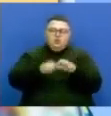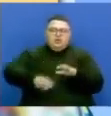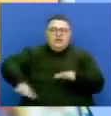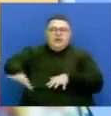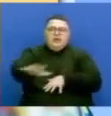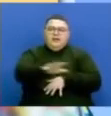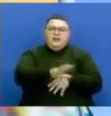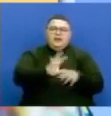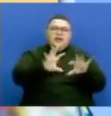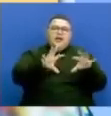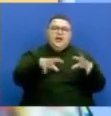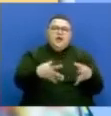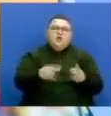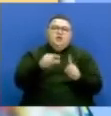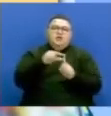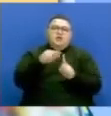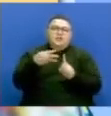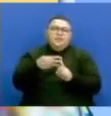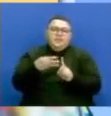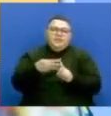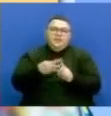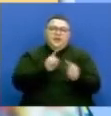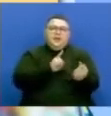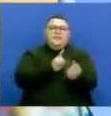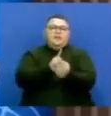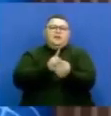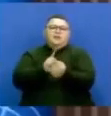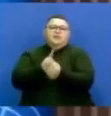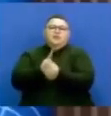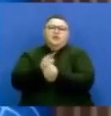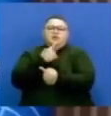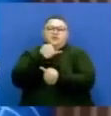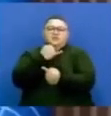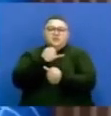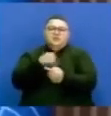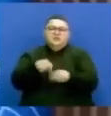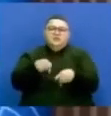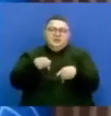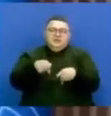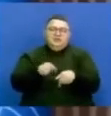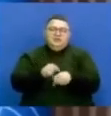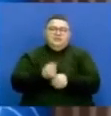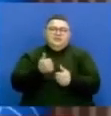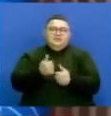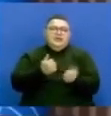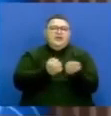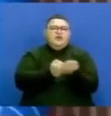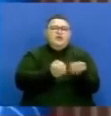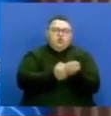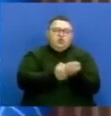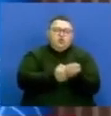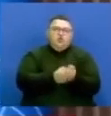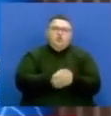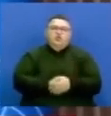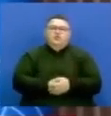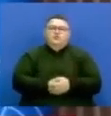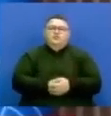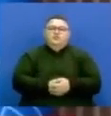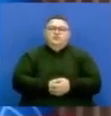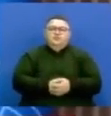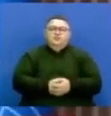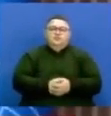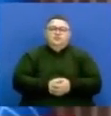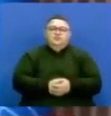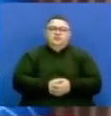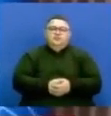anggota PBB. Di pertemuan-pertemuan seperti Majelis Umum PBB. Selain itu, Palestina juga berhak